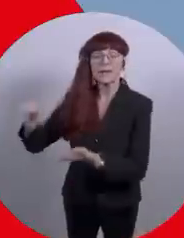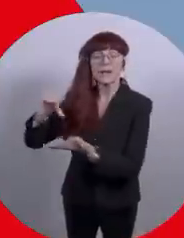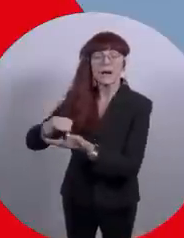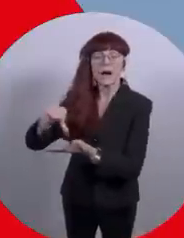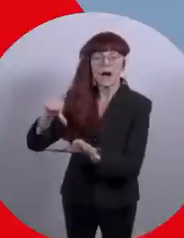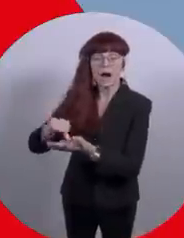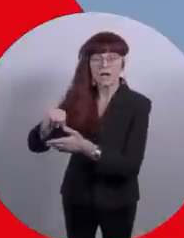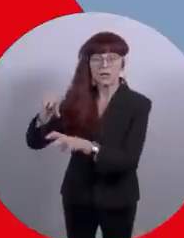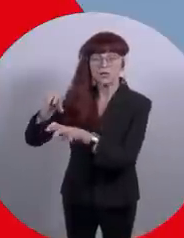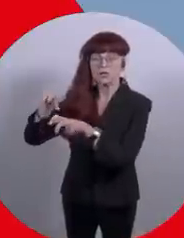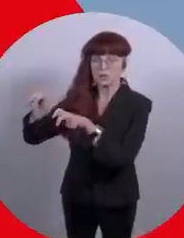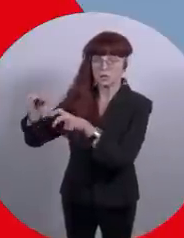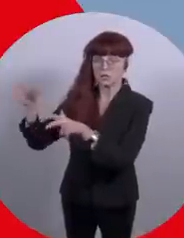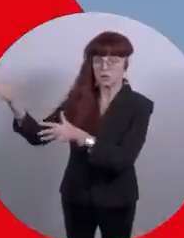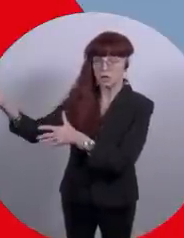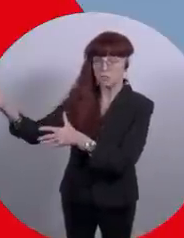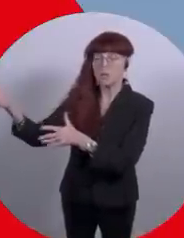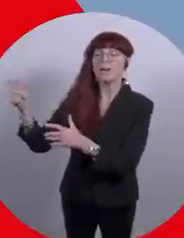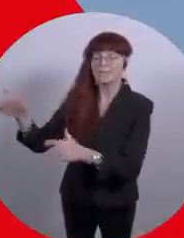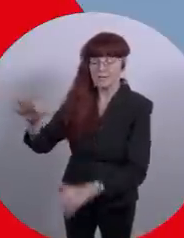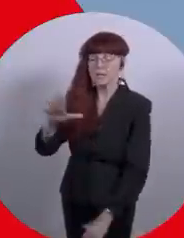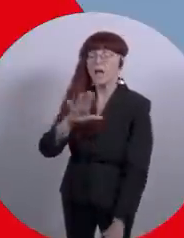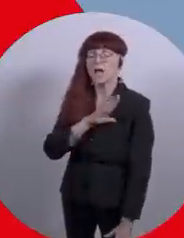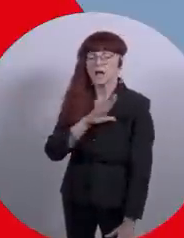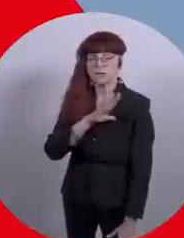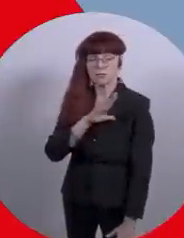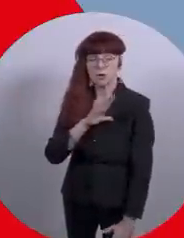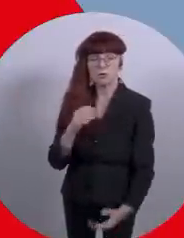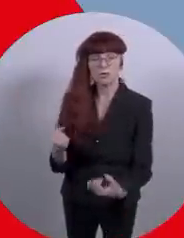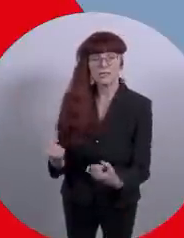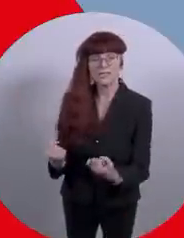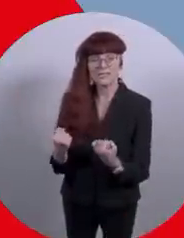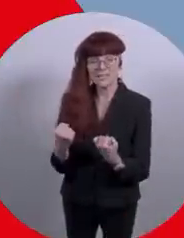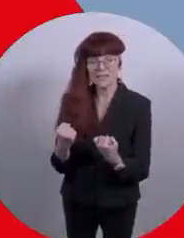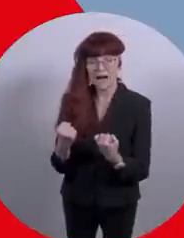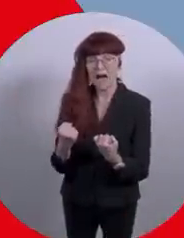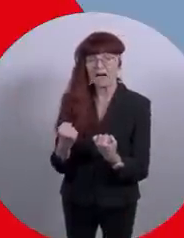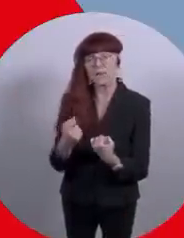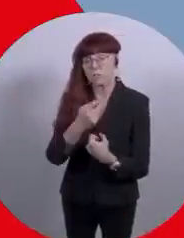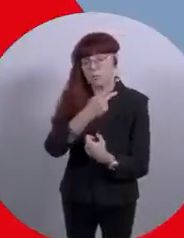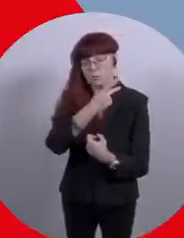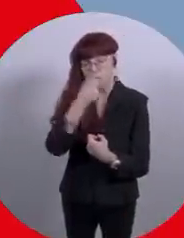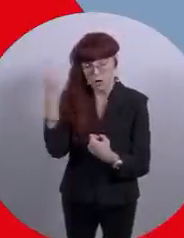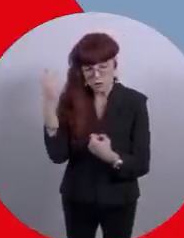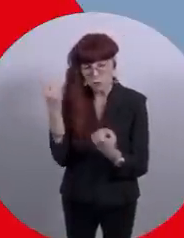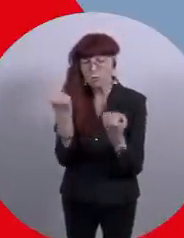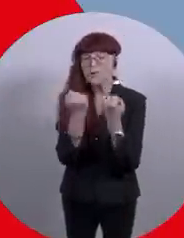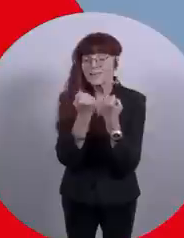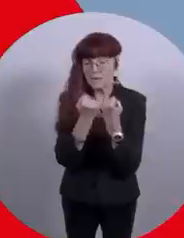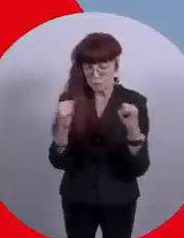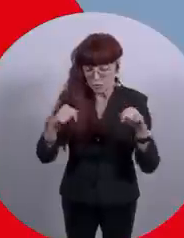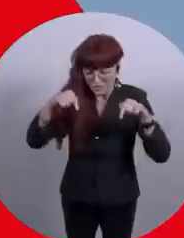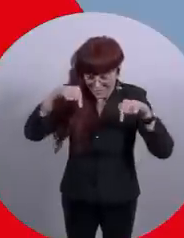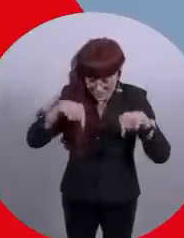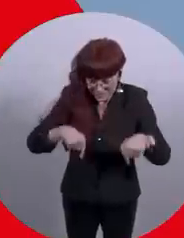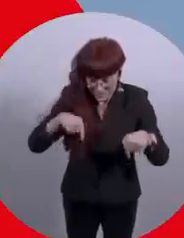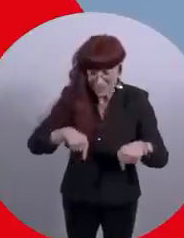echte Gefahr für die Sicherheit der Bevölkerung und Demokratie hier in Österreich